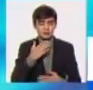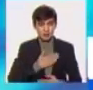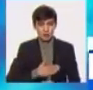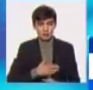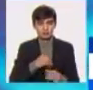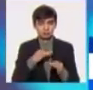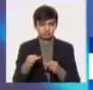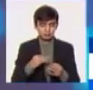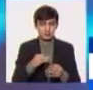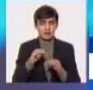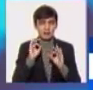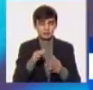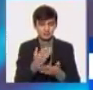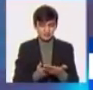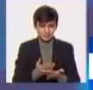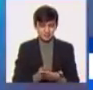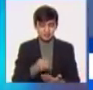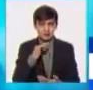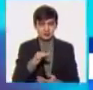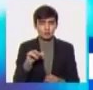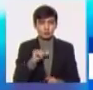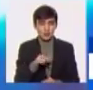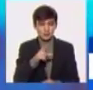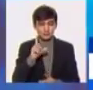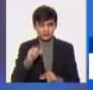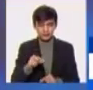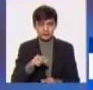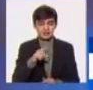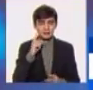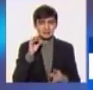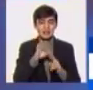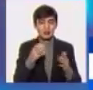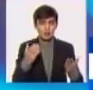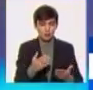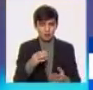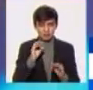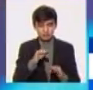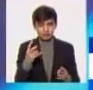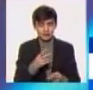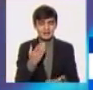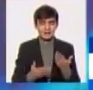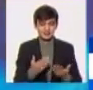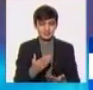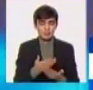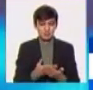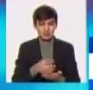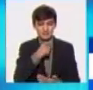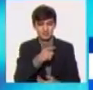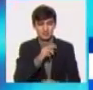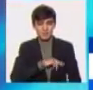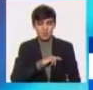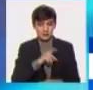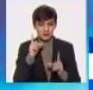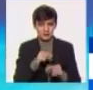спокойно, обстоятельно объяснить, куда и с какой целью вы следуете. Если, например, вы следуете на